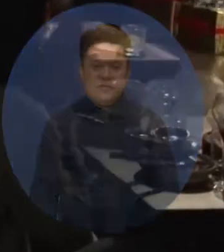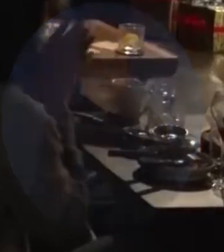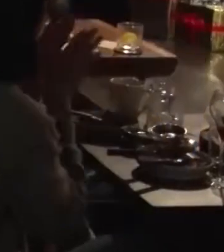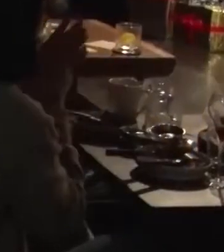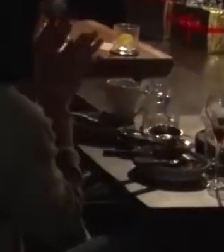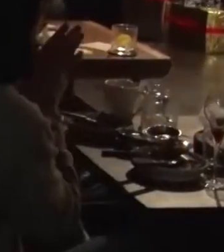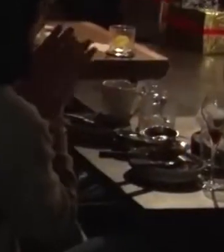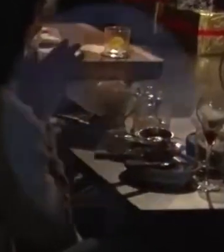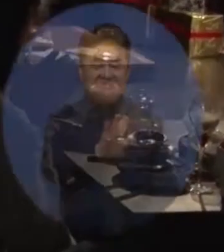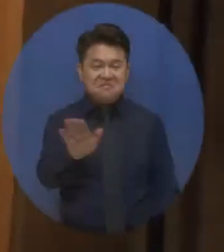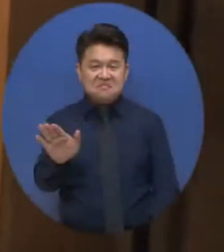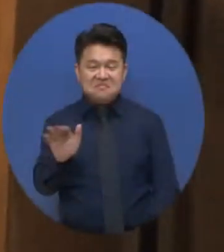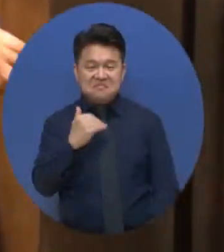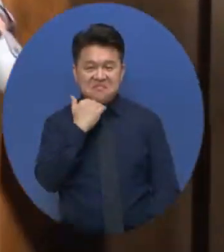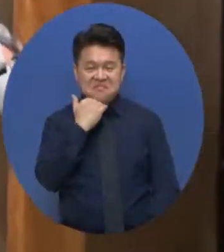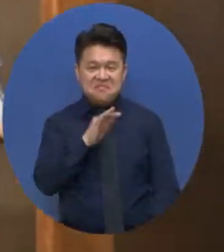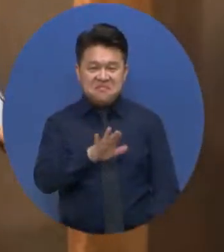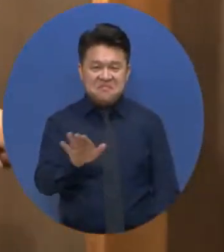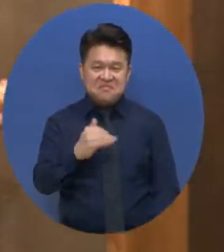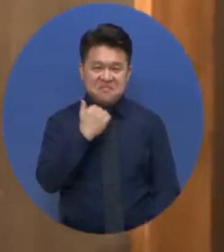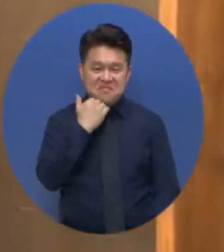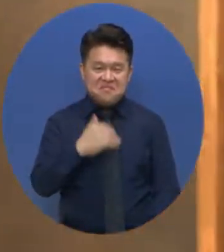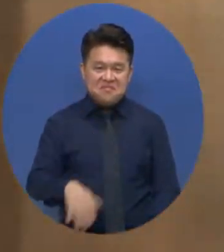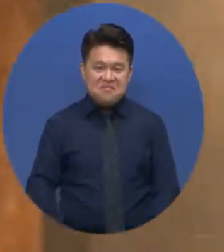여러분 잠시만요.